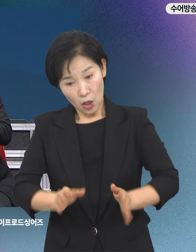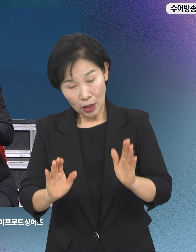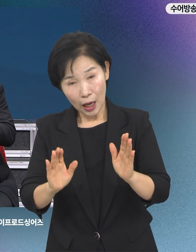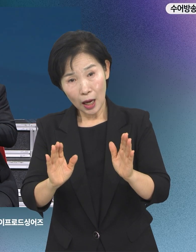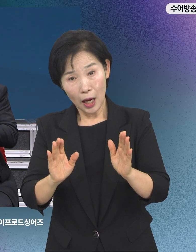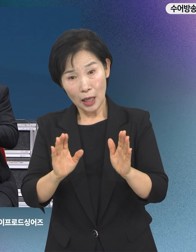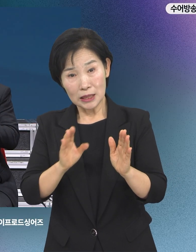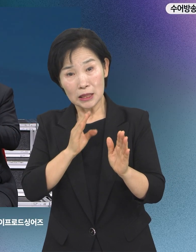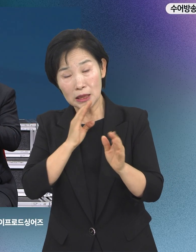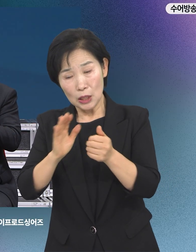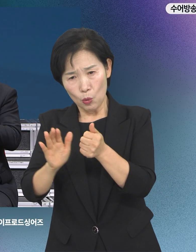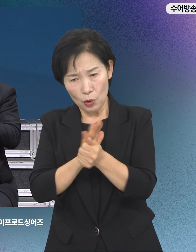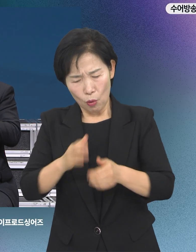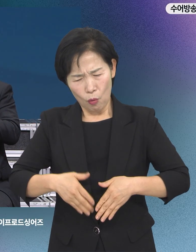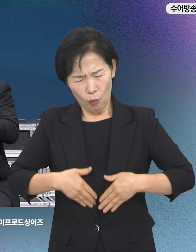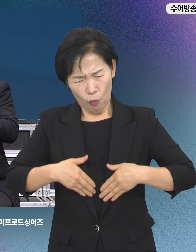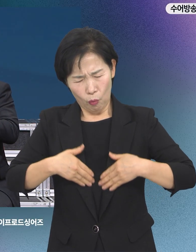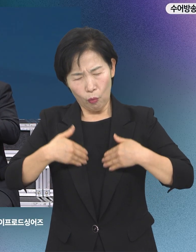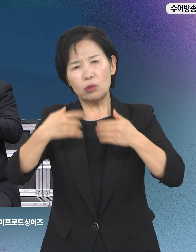진정한 위로였습니다.